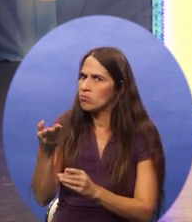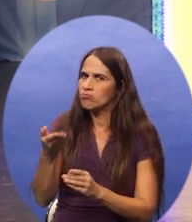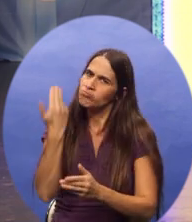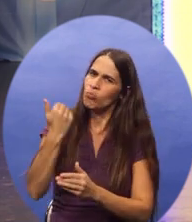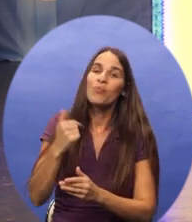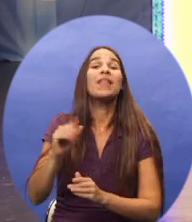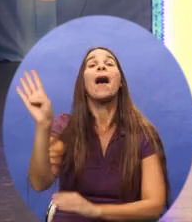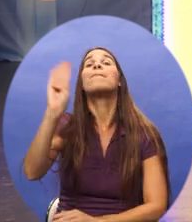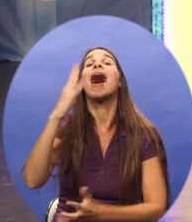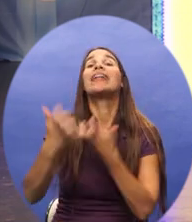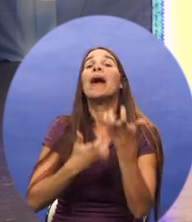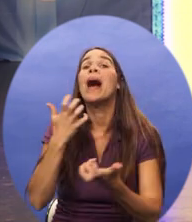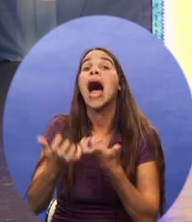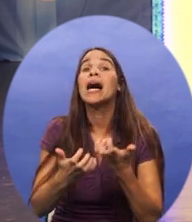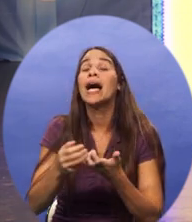בוא!